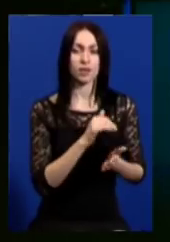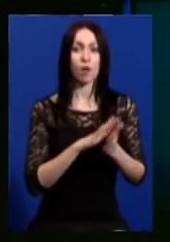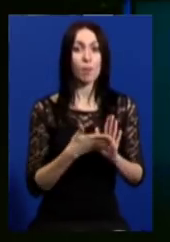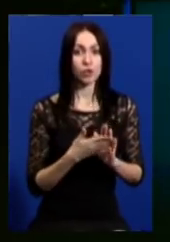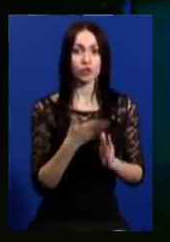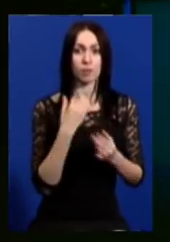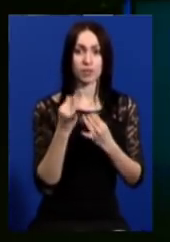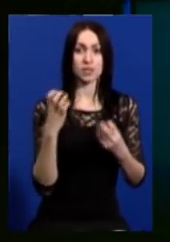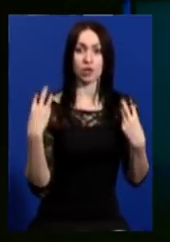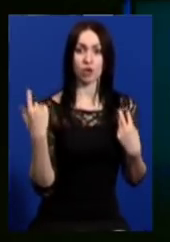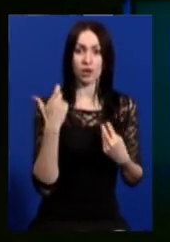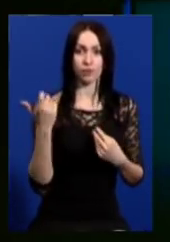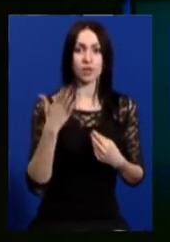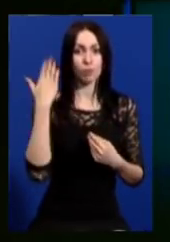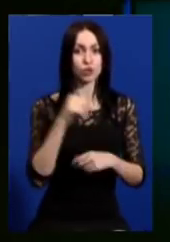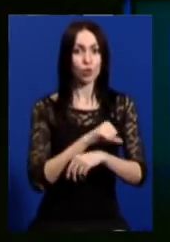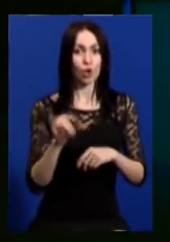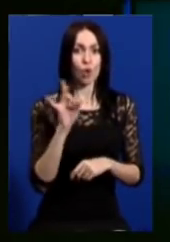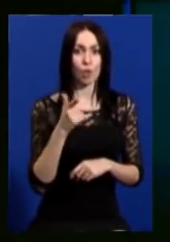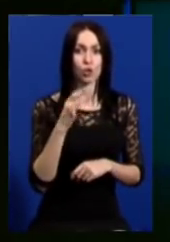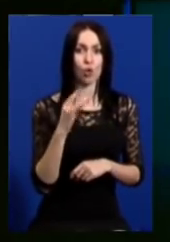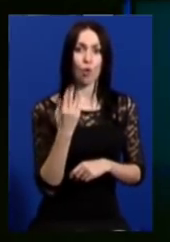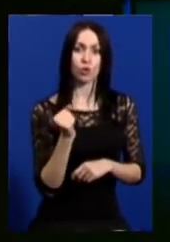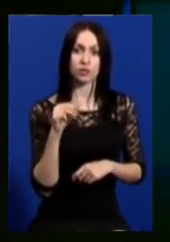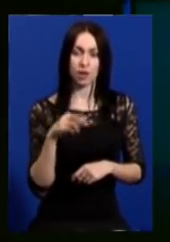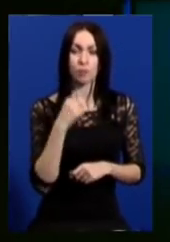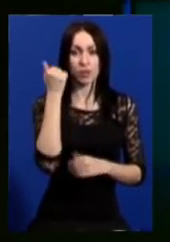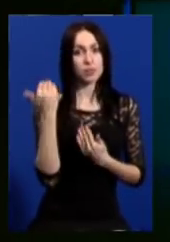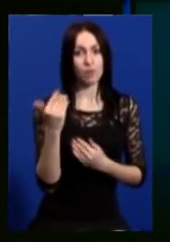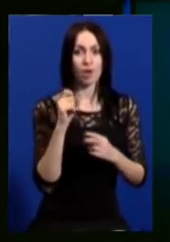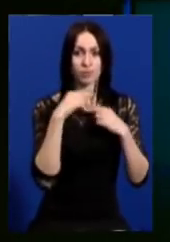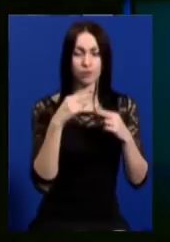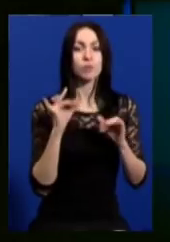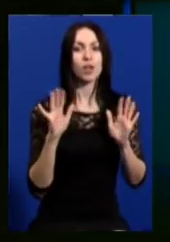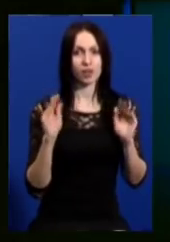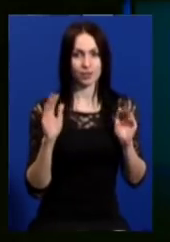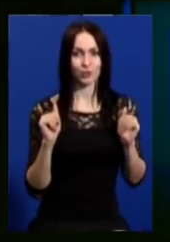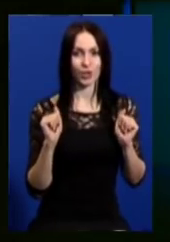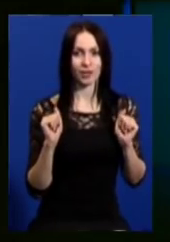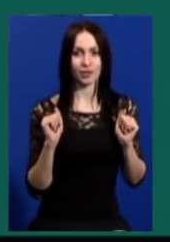із начальником Харківського прикордонного загону Романом Гоцем. Дякую вам за увагу і до побачення.